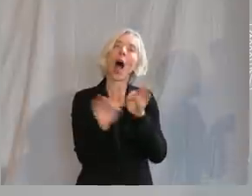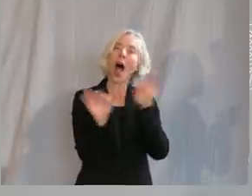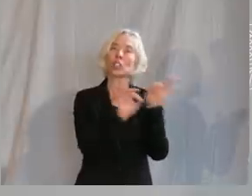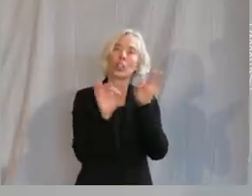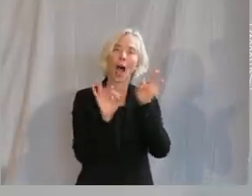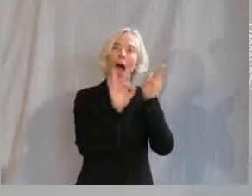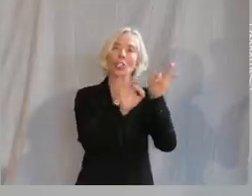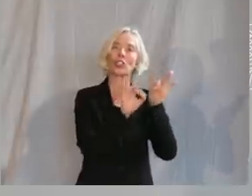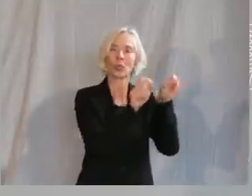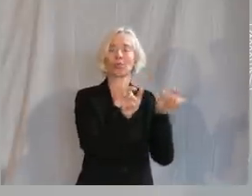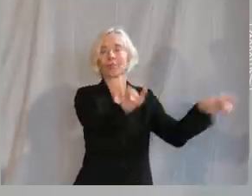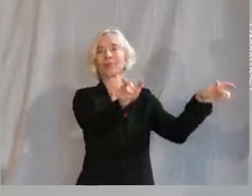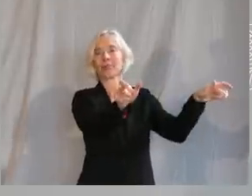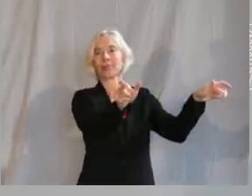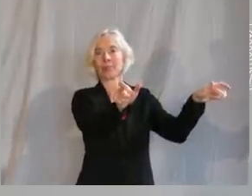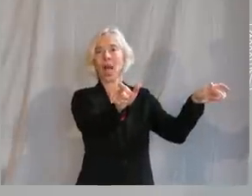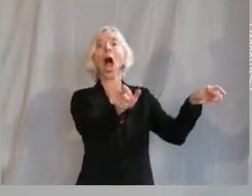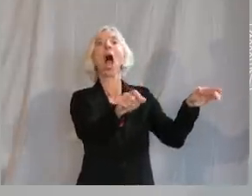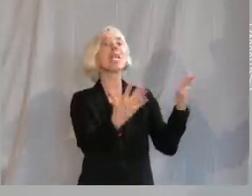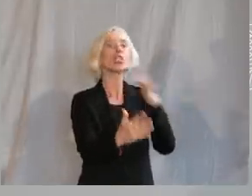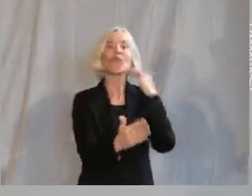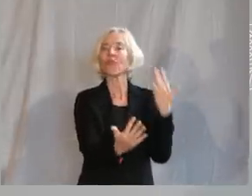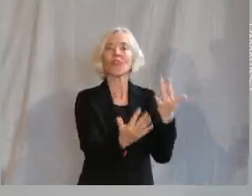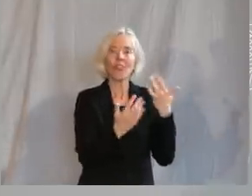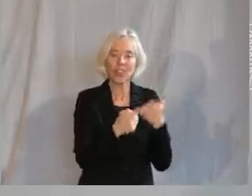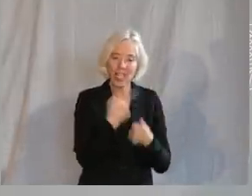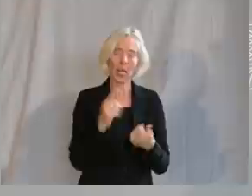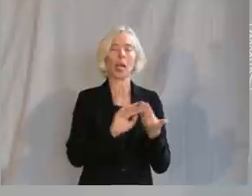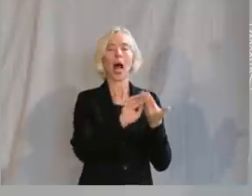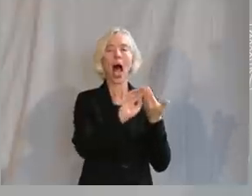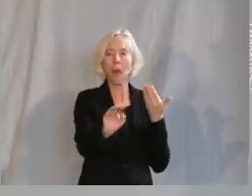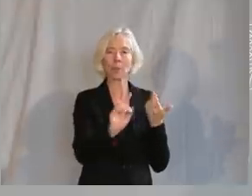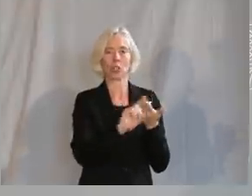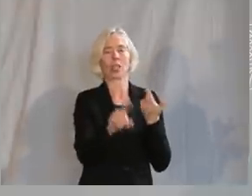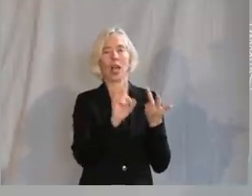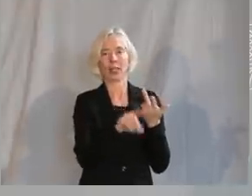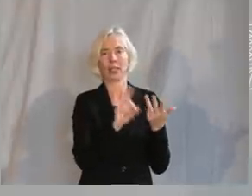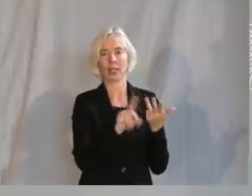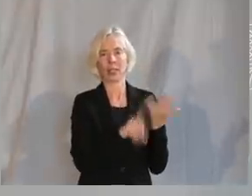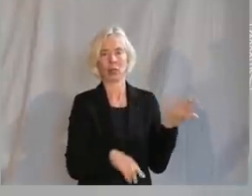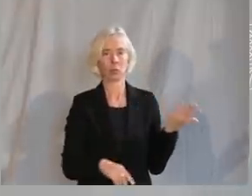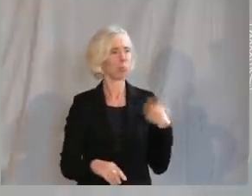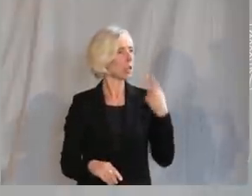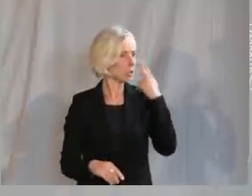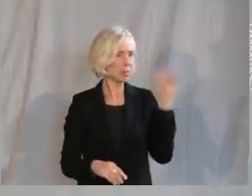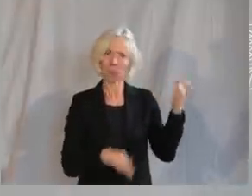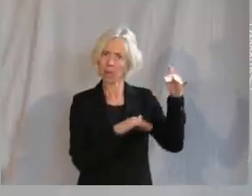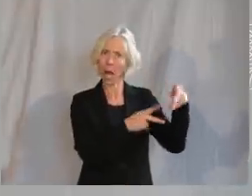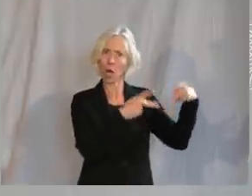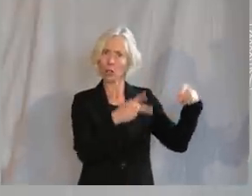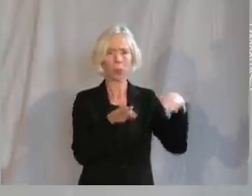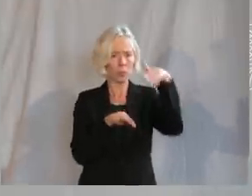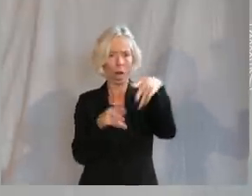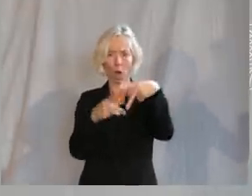ist sichergestellt, dass nicht zu viele Menschen in einer Einrichtung auf einmal drin sind und so weiter. Und da ist jetzt nichts, wo wir sagen, da gibt es gerade